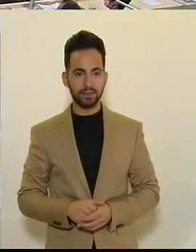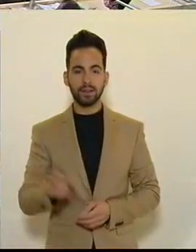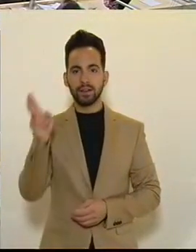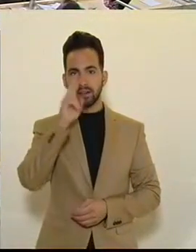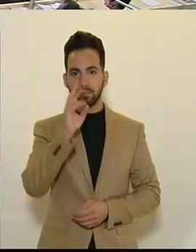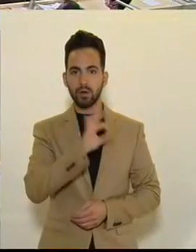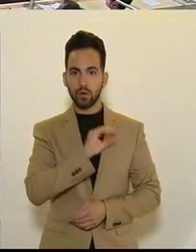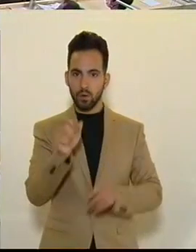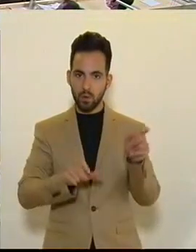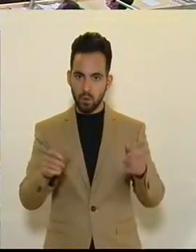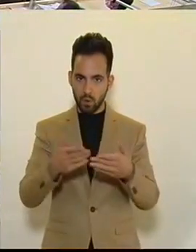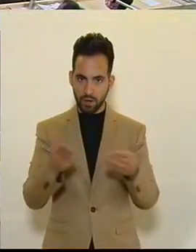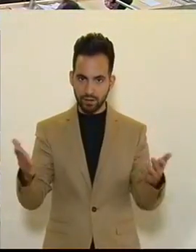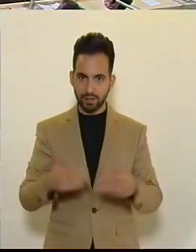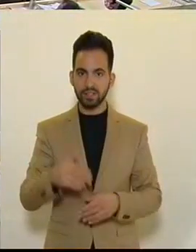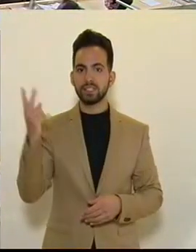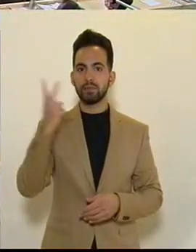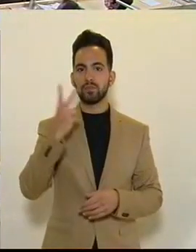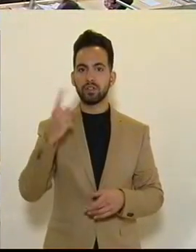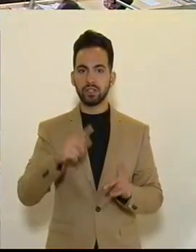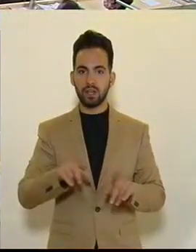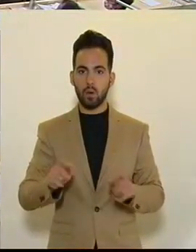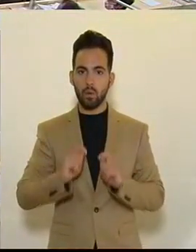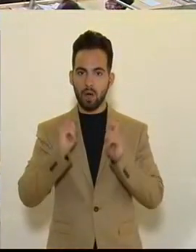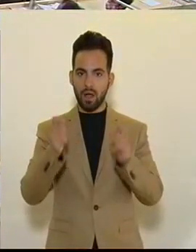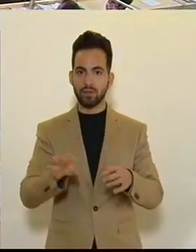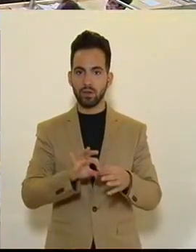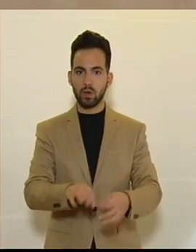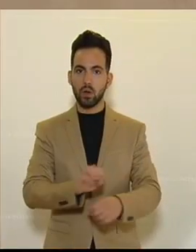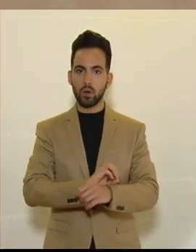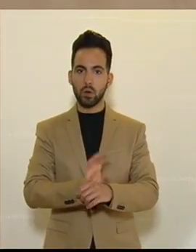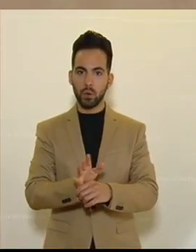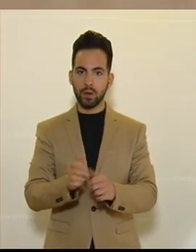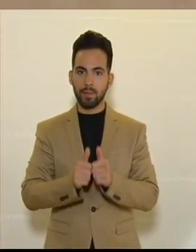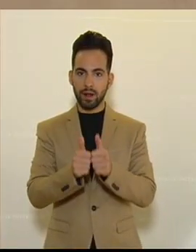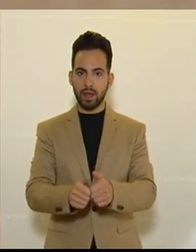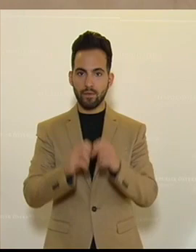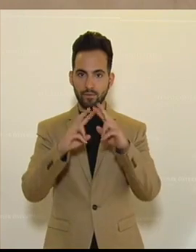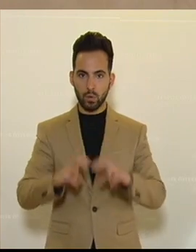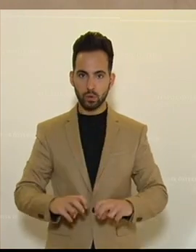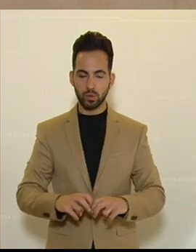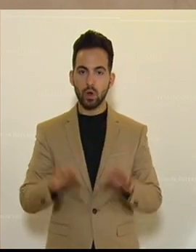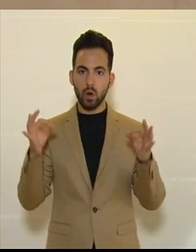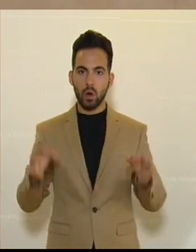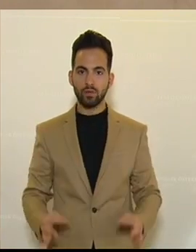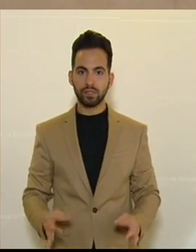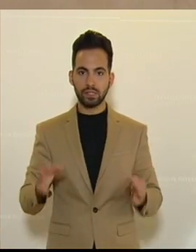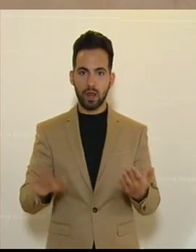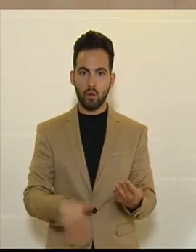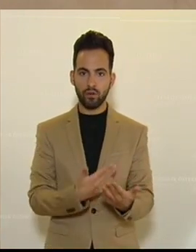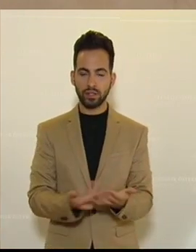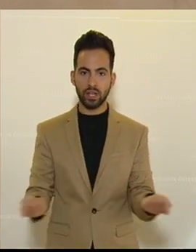Liebe Kolleginnen und Kollegen, natürlich bringe ich auch zum Thema Covid-Begleitforschung, damit es auch offiziell aufliegt,